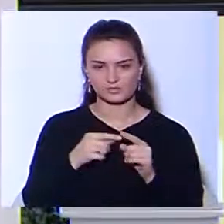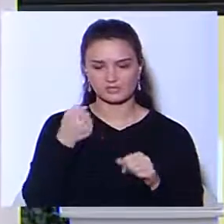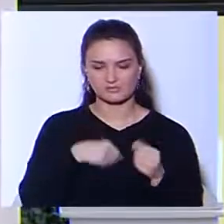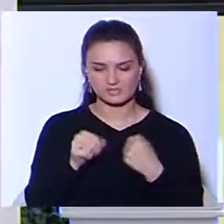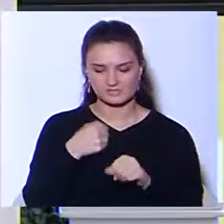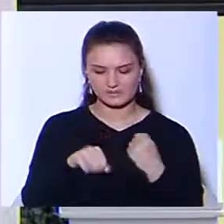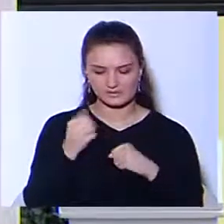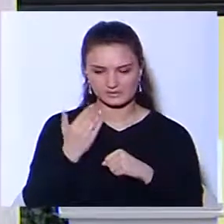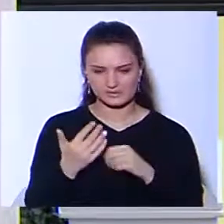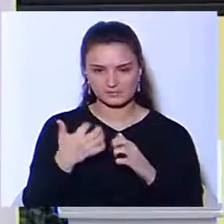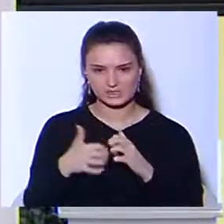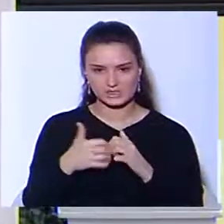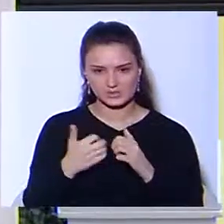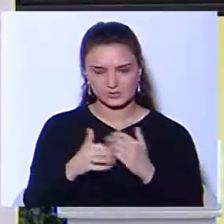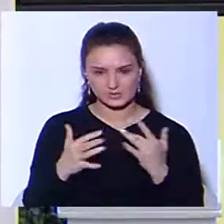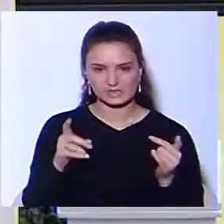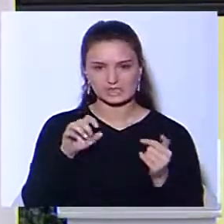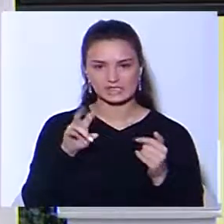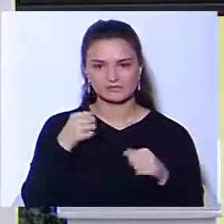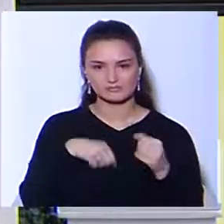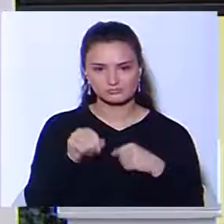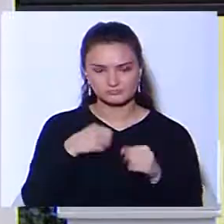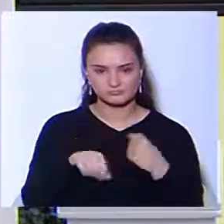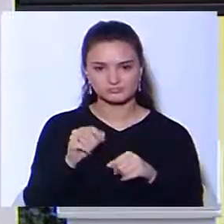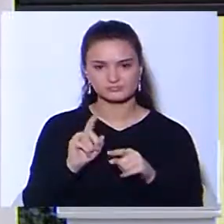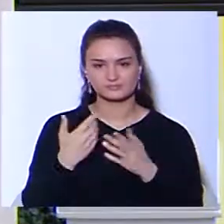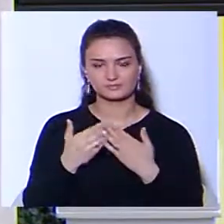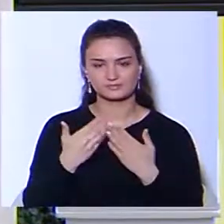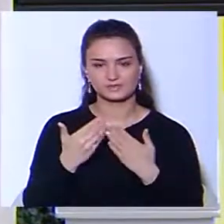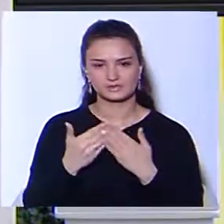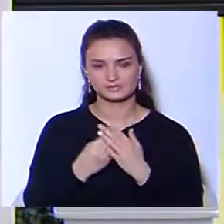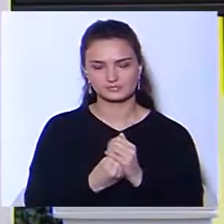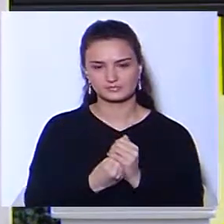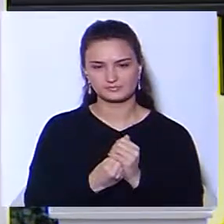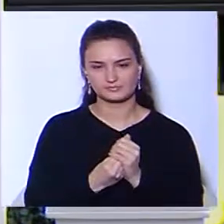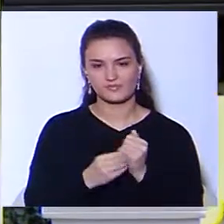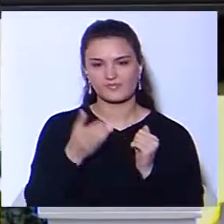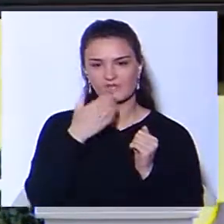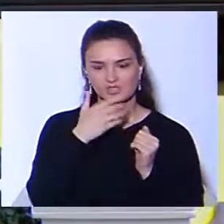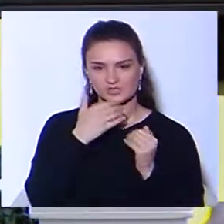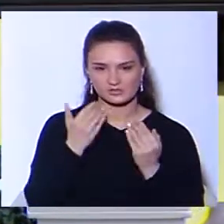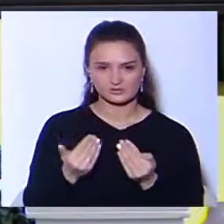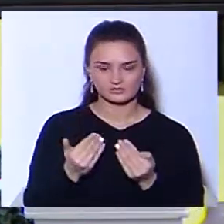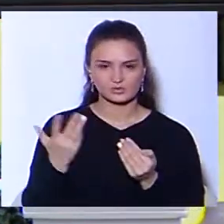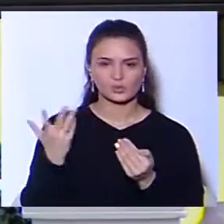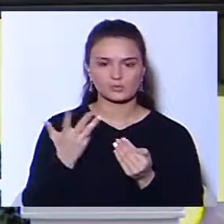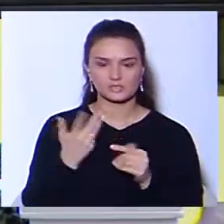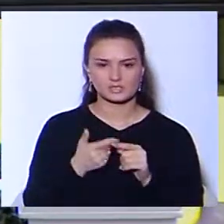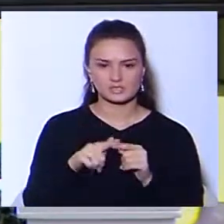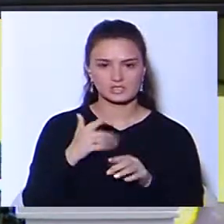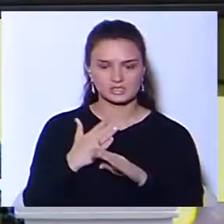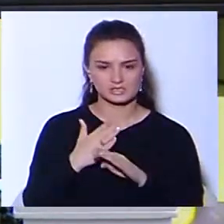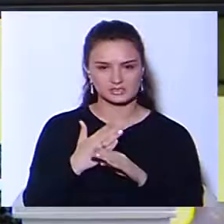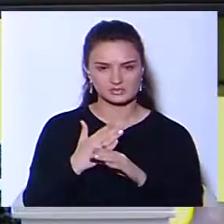გამომცხვარი ბოსტნეული, გამომცხვარი ხილი, გამომცხვარში გულისხმება მაგალითად ვაშლი, რომელიც